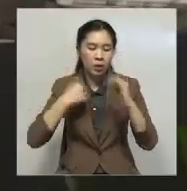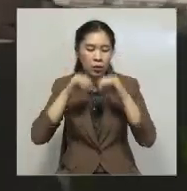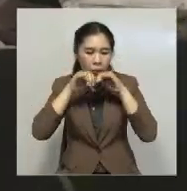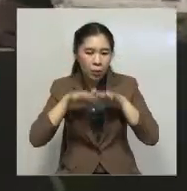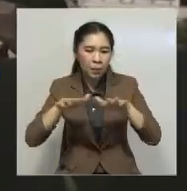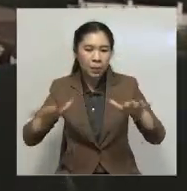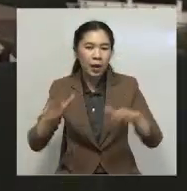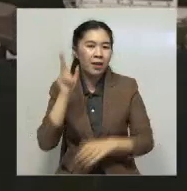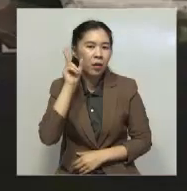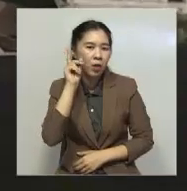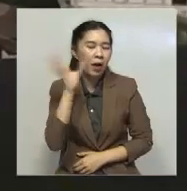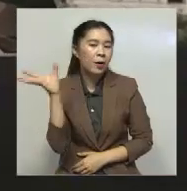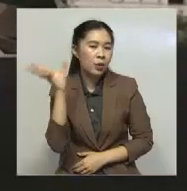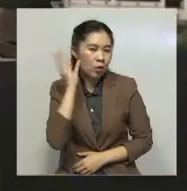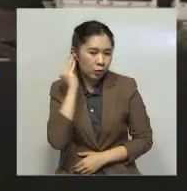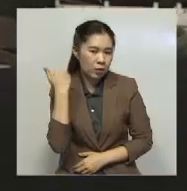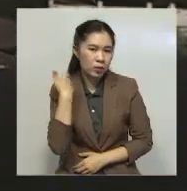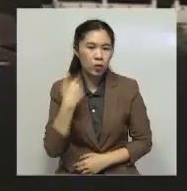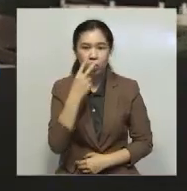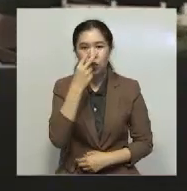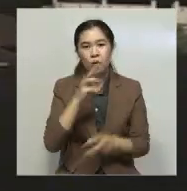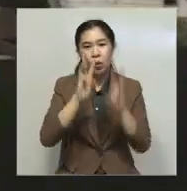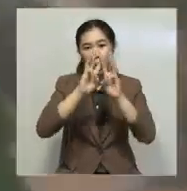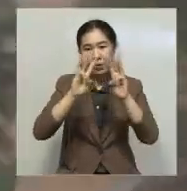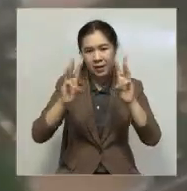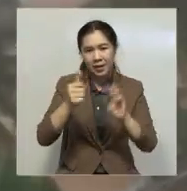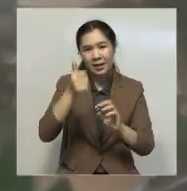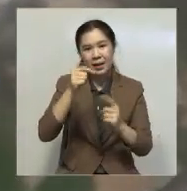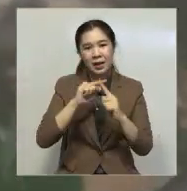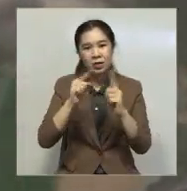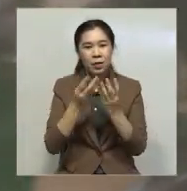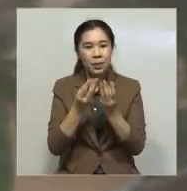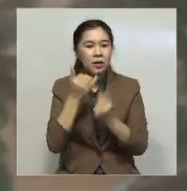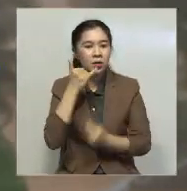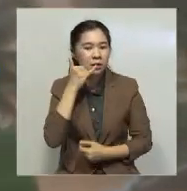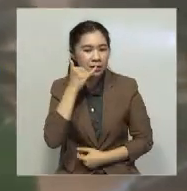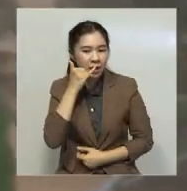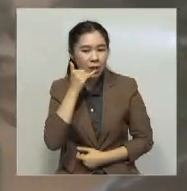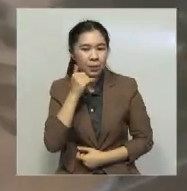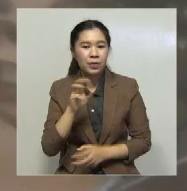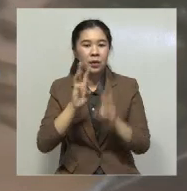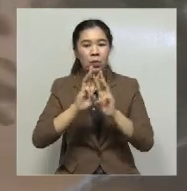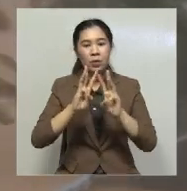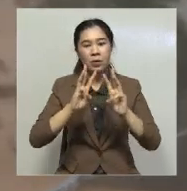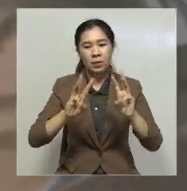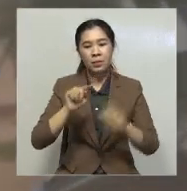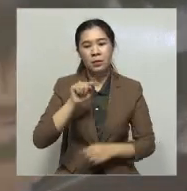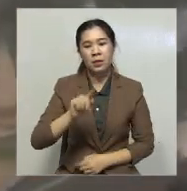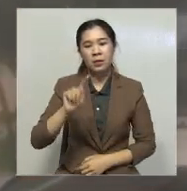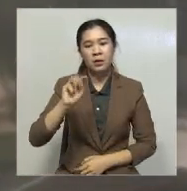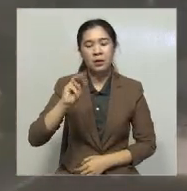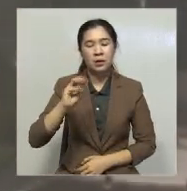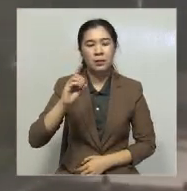แล้วก็ติดตามข้อมูลเว็บไซต์ของกรมอุตุนิยมวิทยาหรือว่าสายด่วนพยากรณ์อากาศนะคะเว็บไซต์